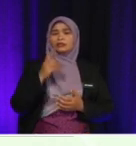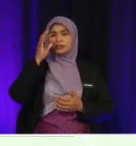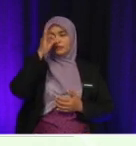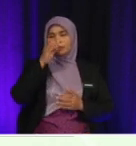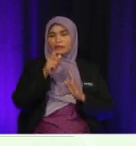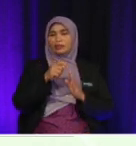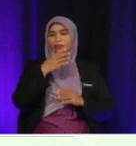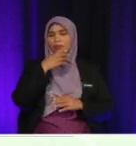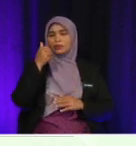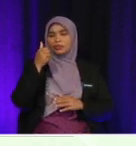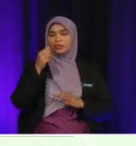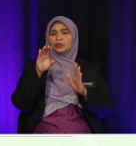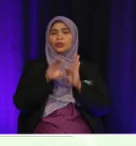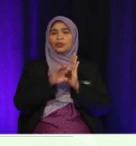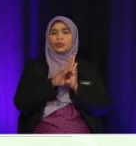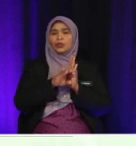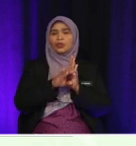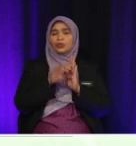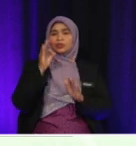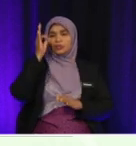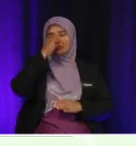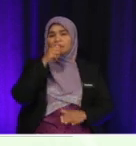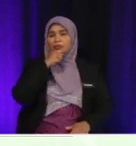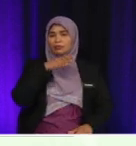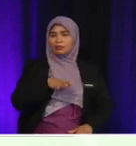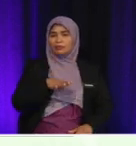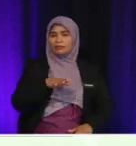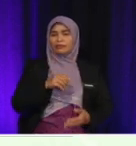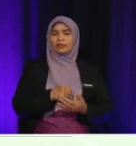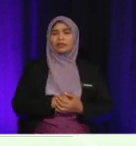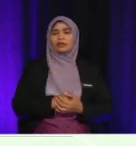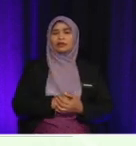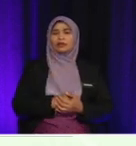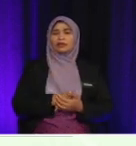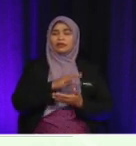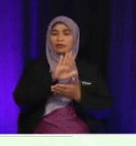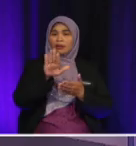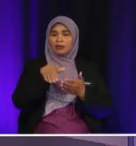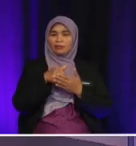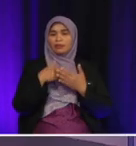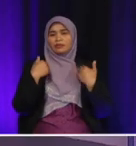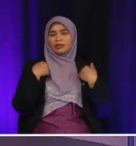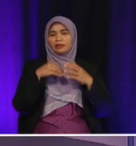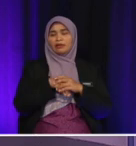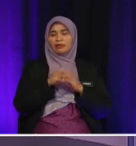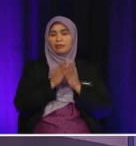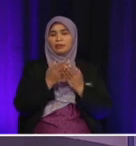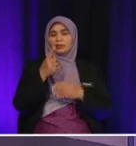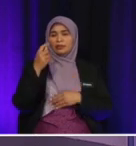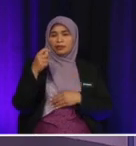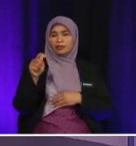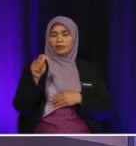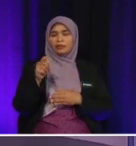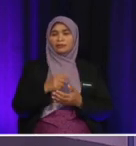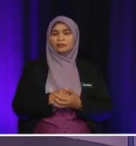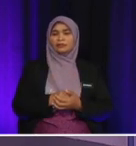contoh sifat Rasulullah okey semua ada dalam buku teks jadi murid-murid boleh rujuk buku teks untuk mendapatkan